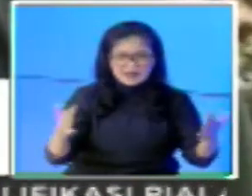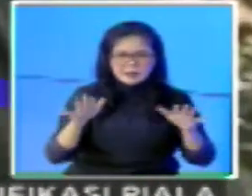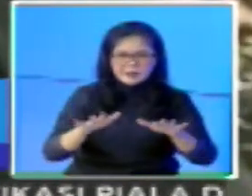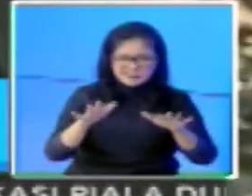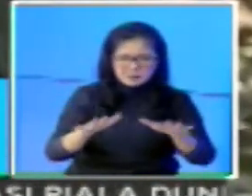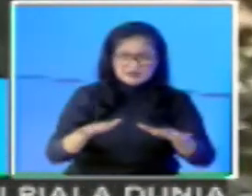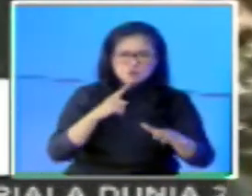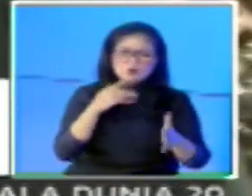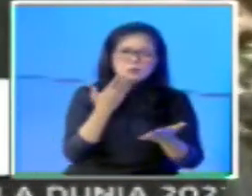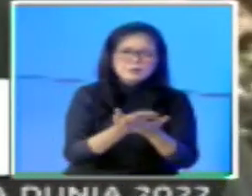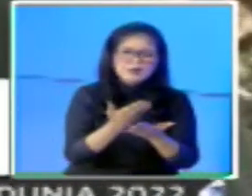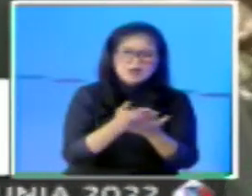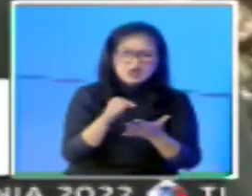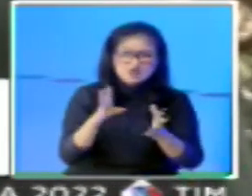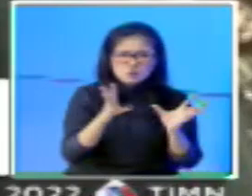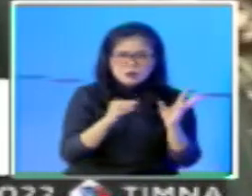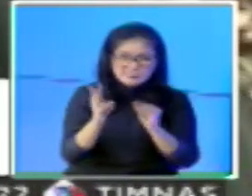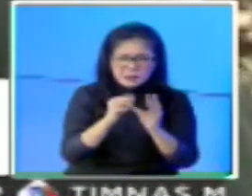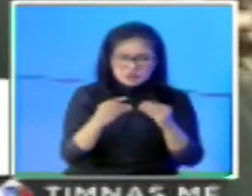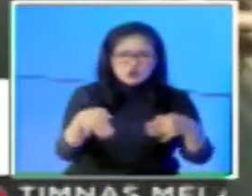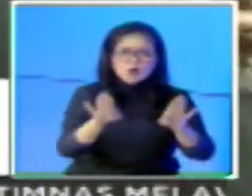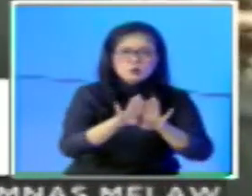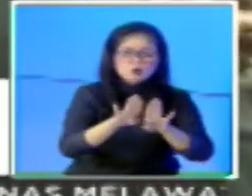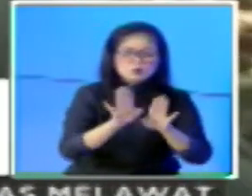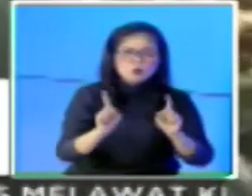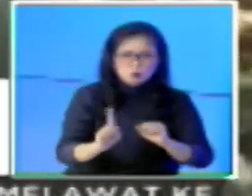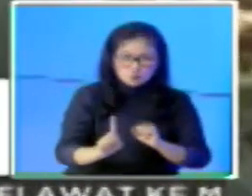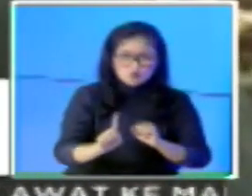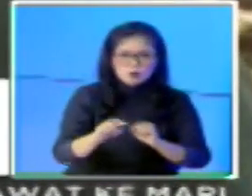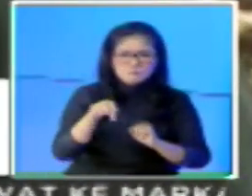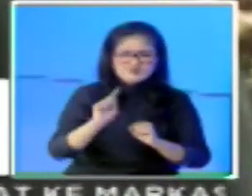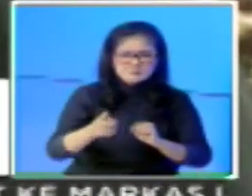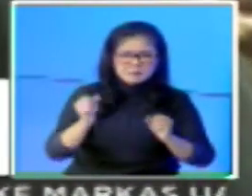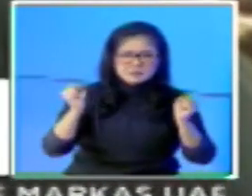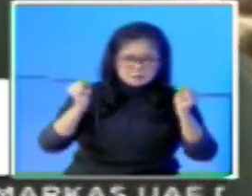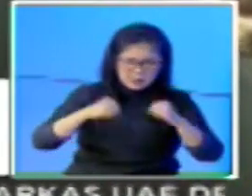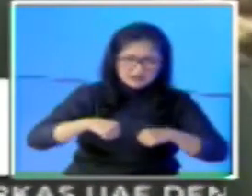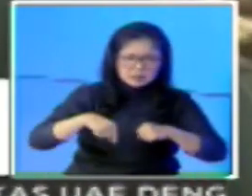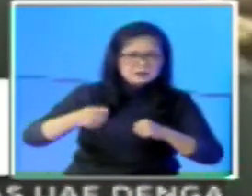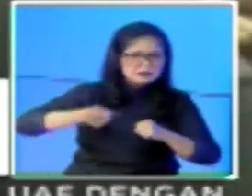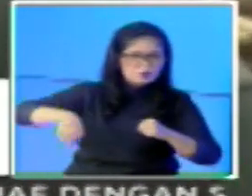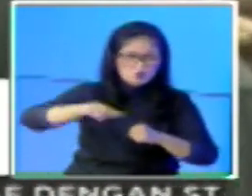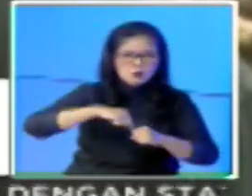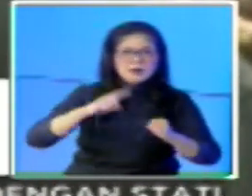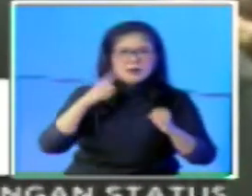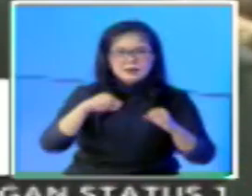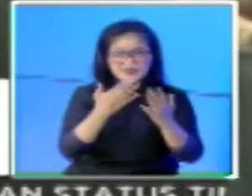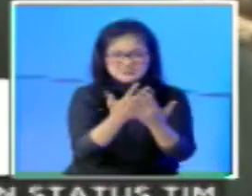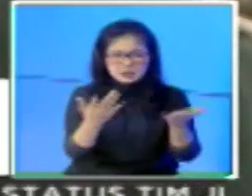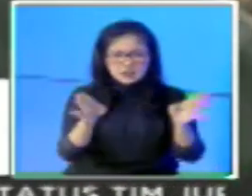Permintaannya itu waktu meeting itu, ya tutup aja. Pertama itu kesepakatan rumah warga ya begitu, tutup aja